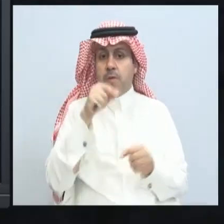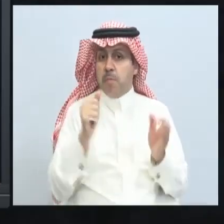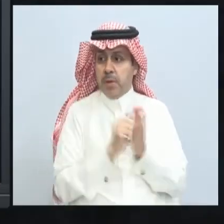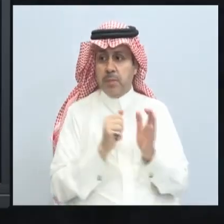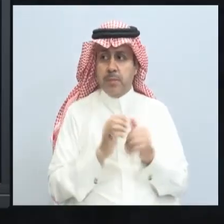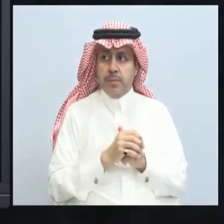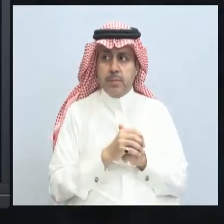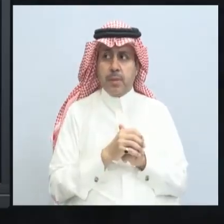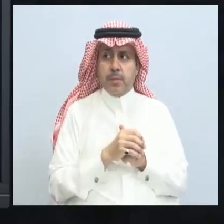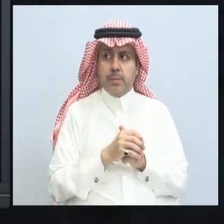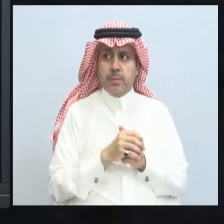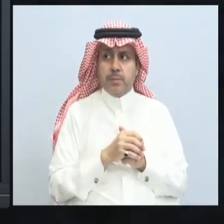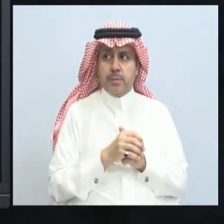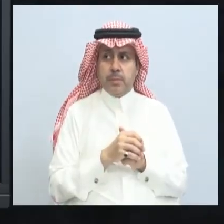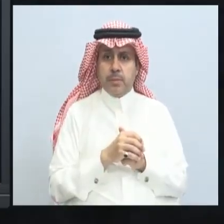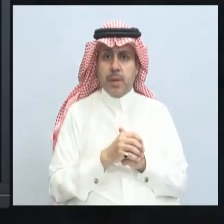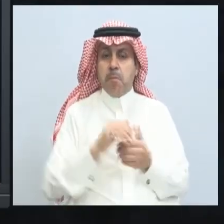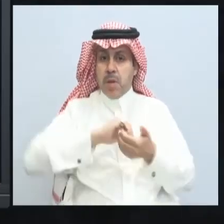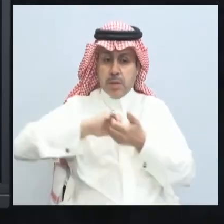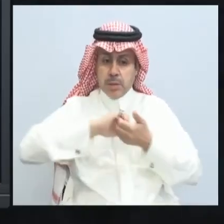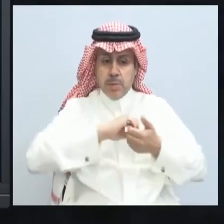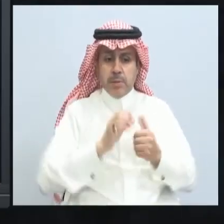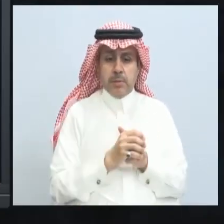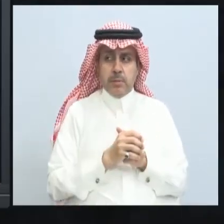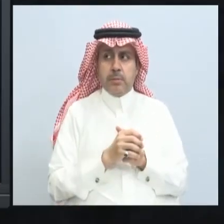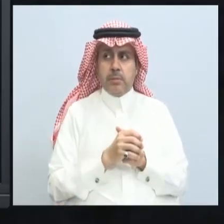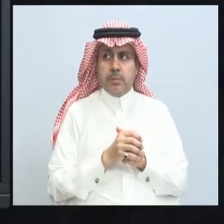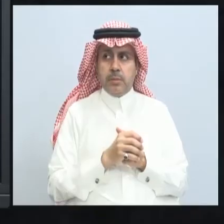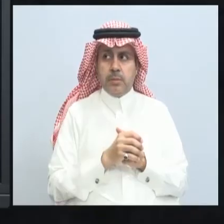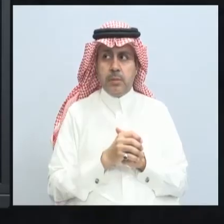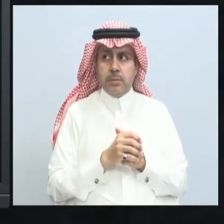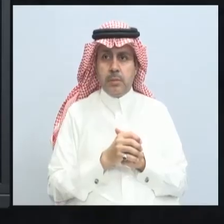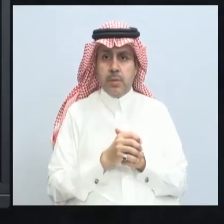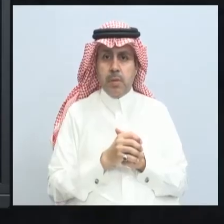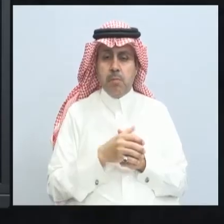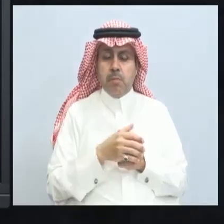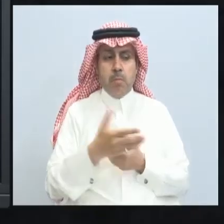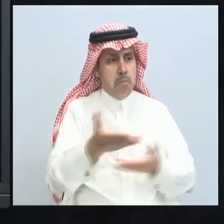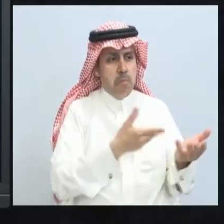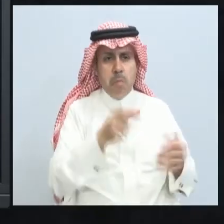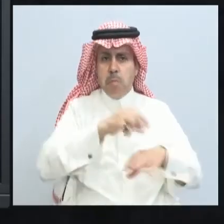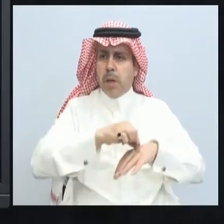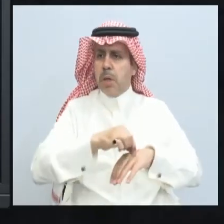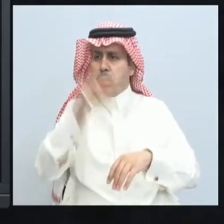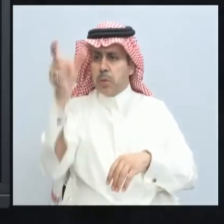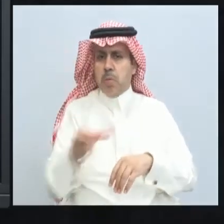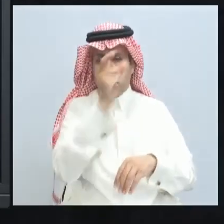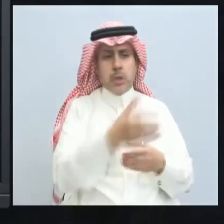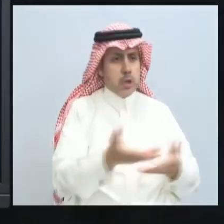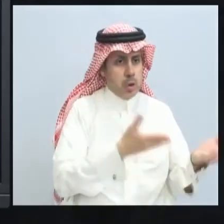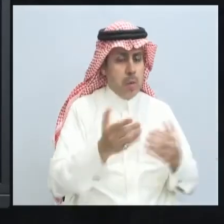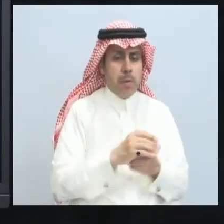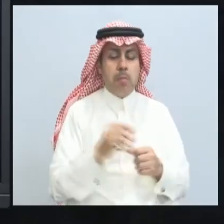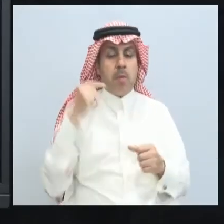ماذا فكرت تريد ان تقيمه مع اصحابك ماذا فكرت تريد ان تقيمه في في في في مدرستك فيما يتعلق